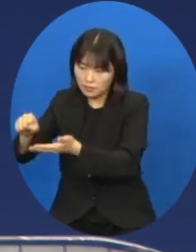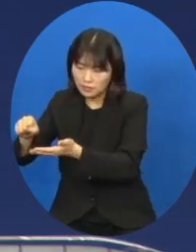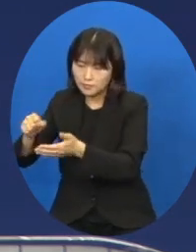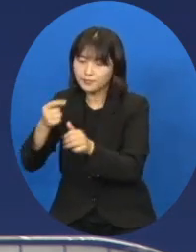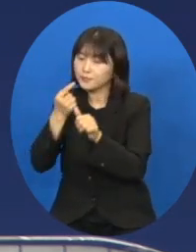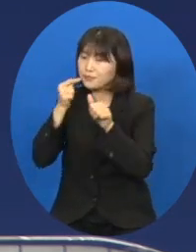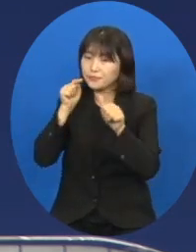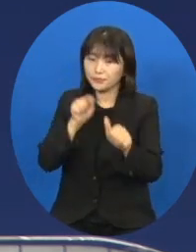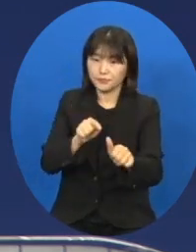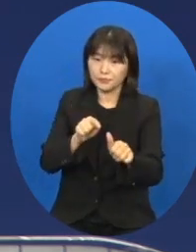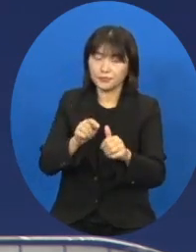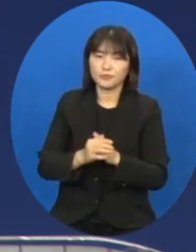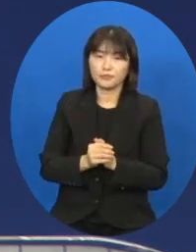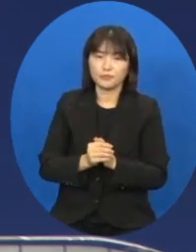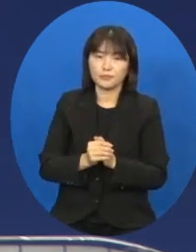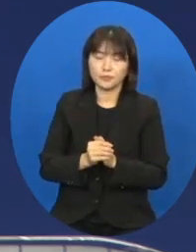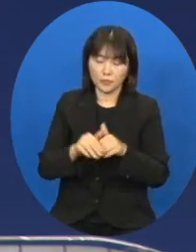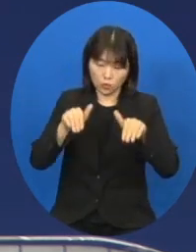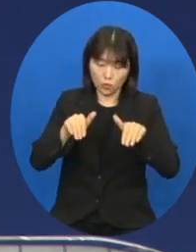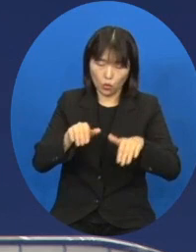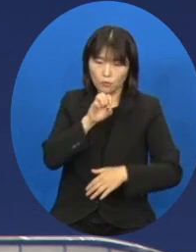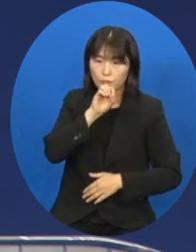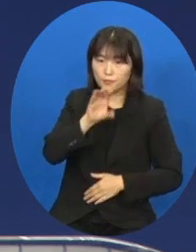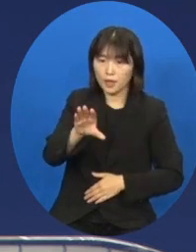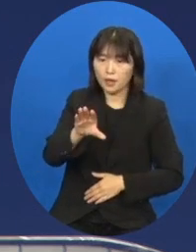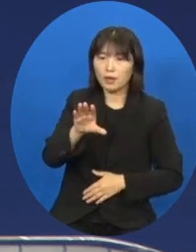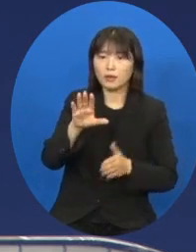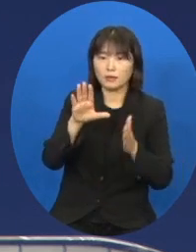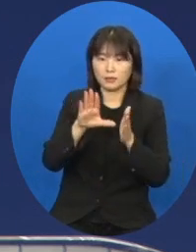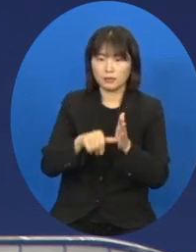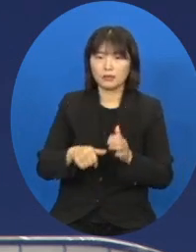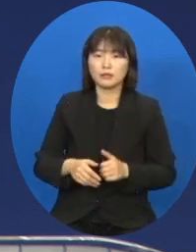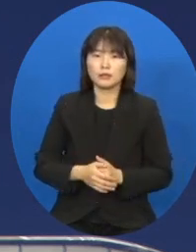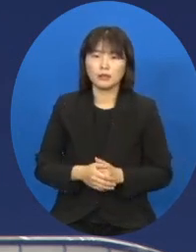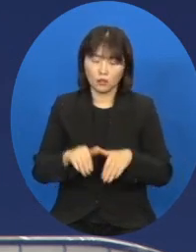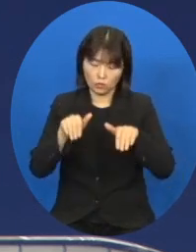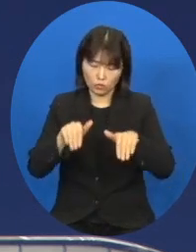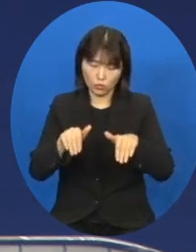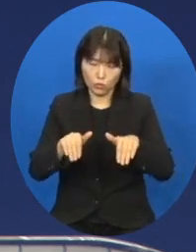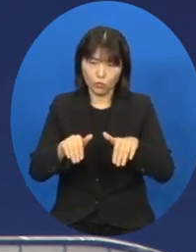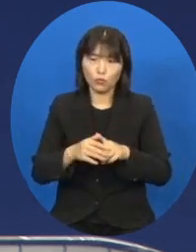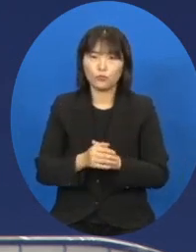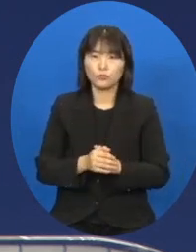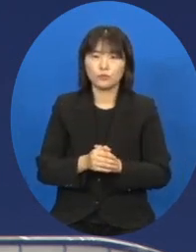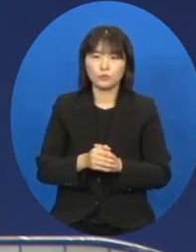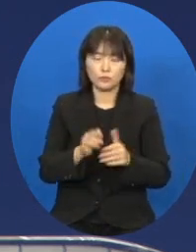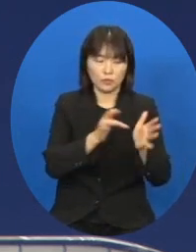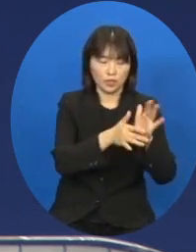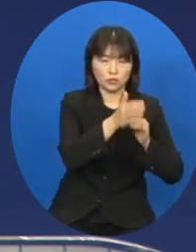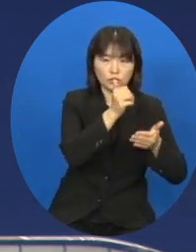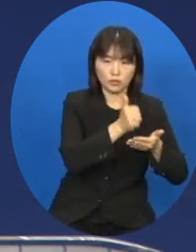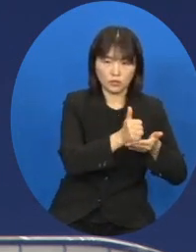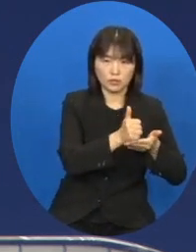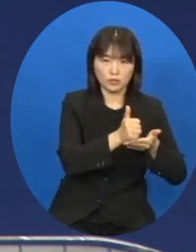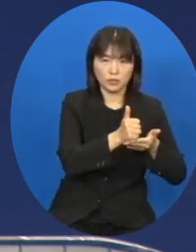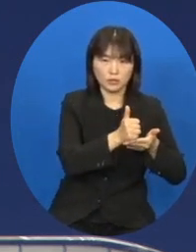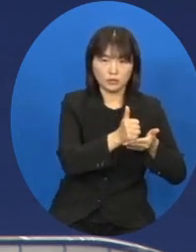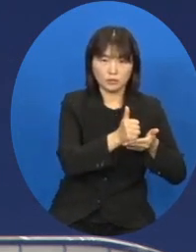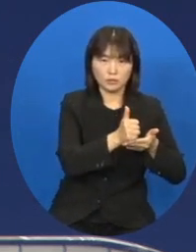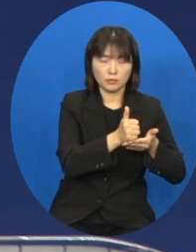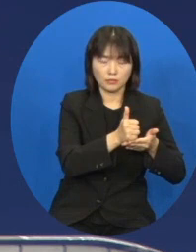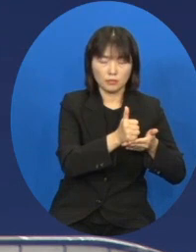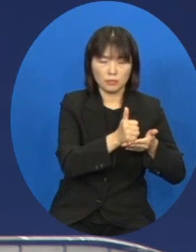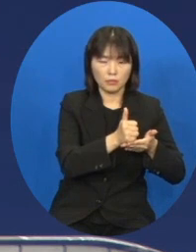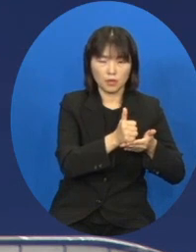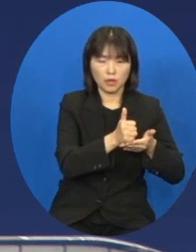그렇게 종들에게 말씀하실 때 그 종들이 예수님께서 이제는 정말 주인의